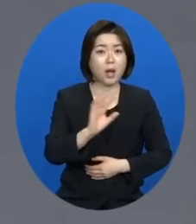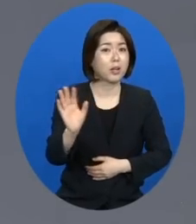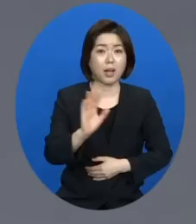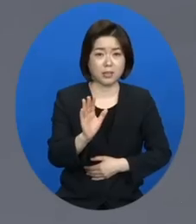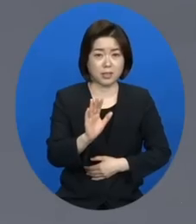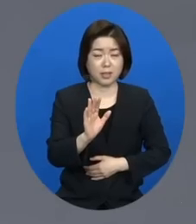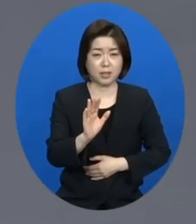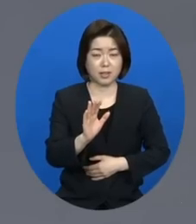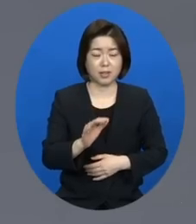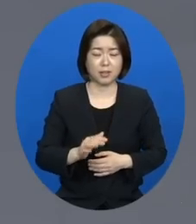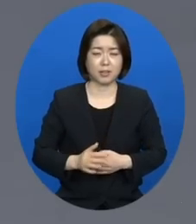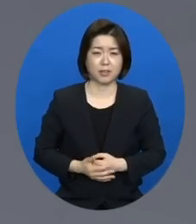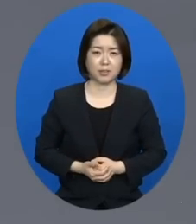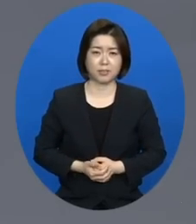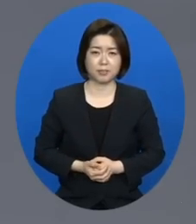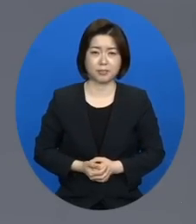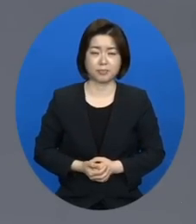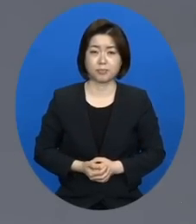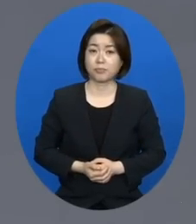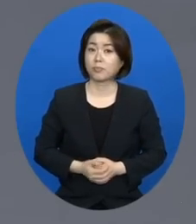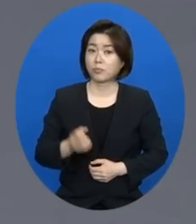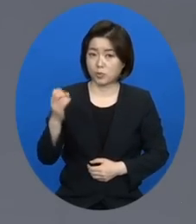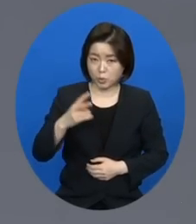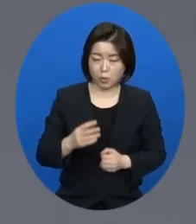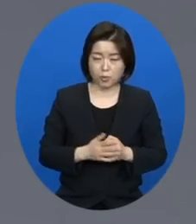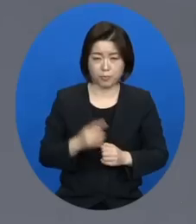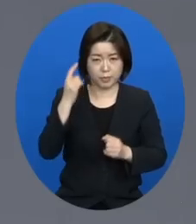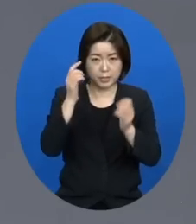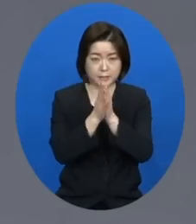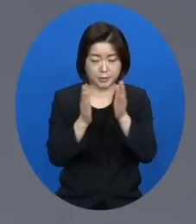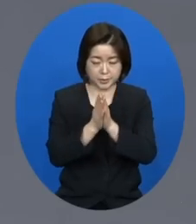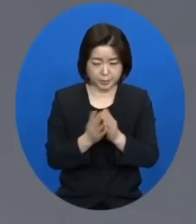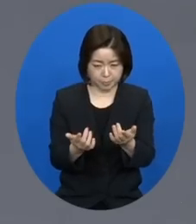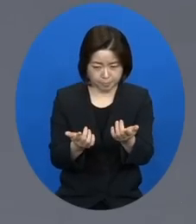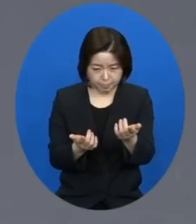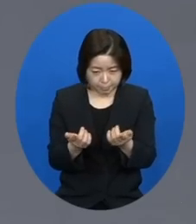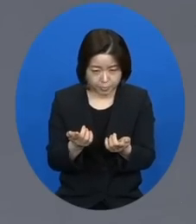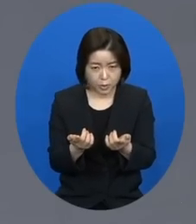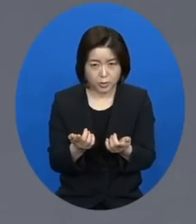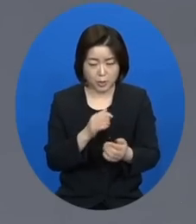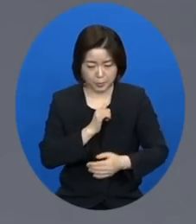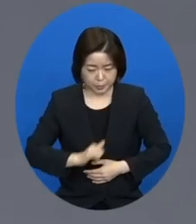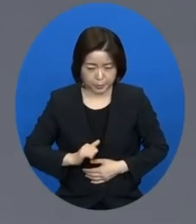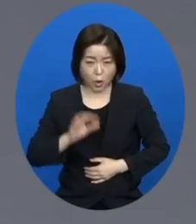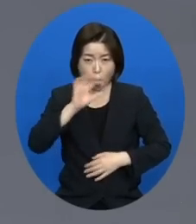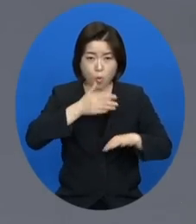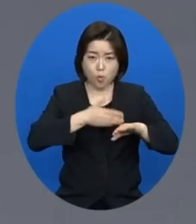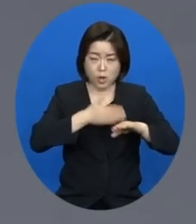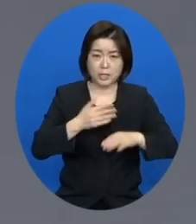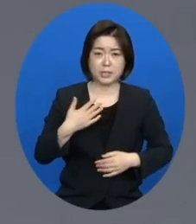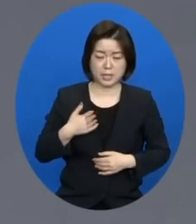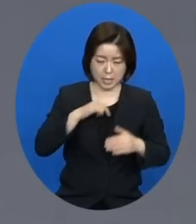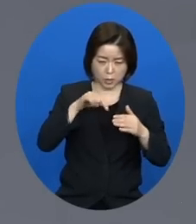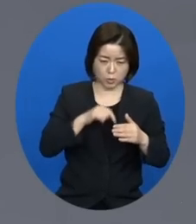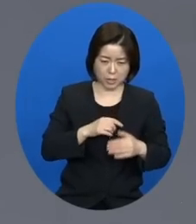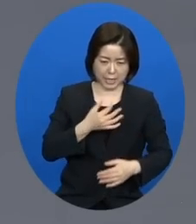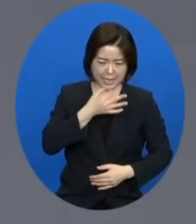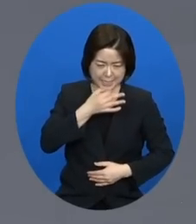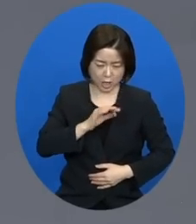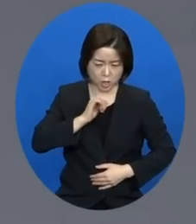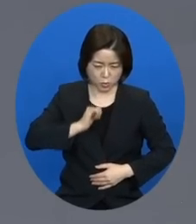않았습니다. 혹은 스스로 절제하고 내가 훈련해서 내 내면의 욕구를